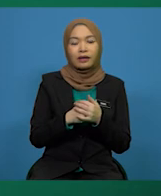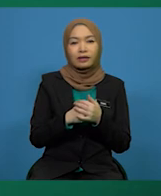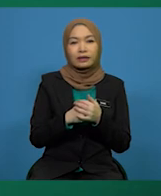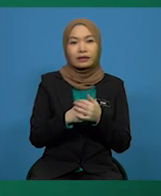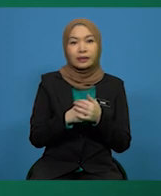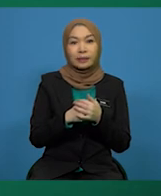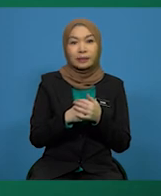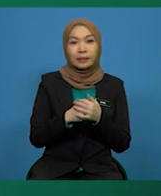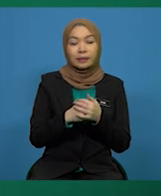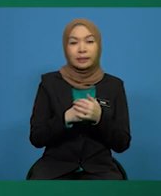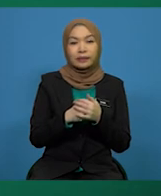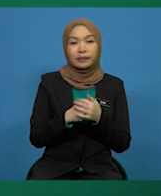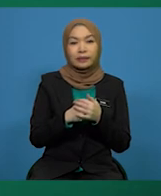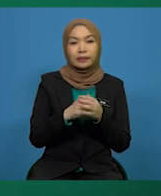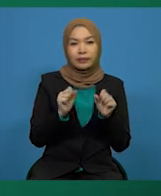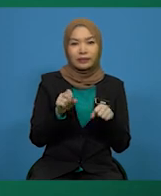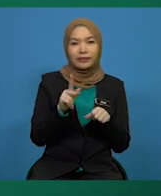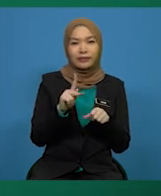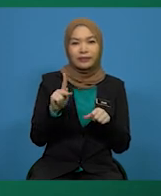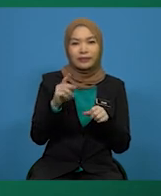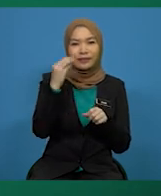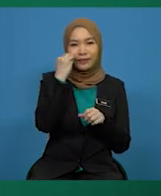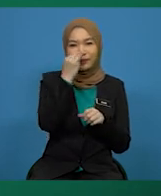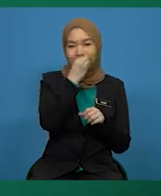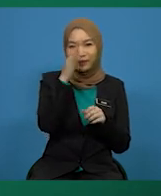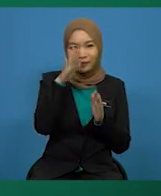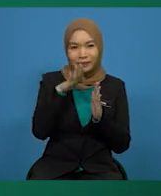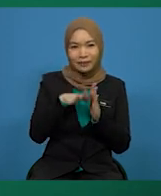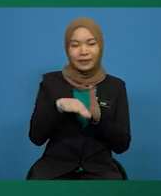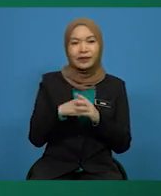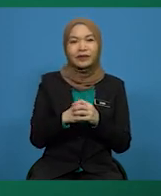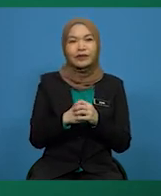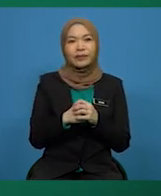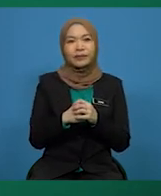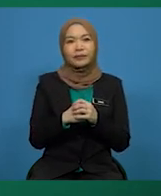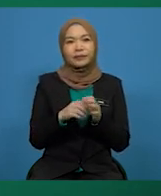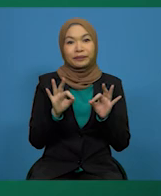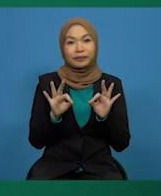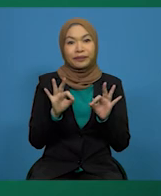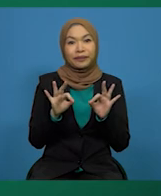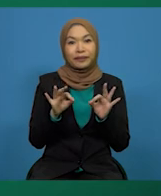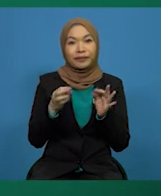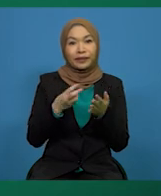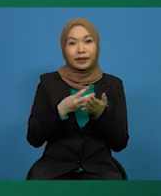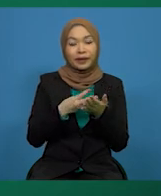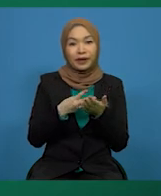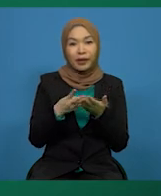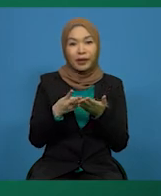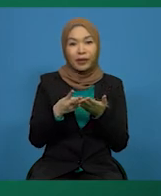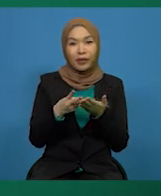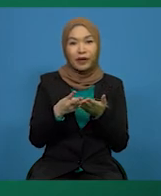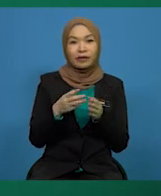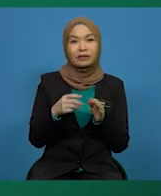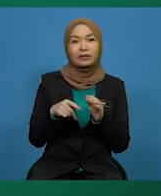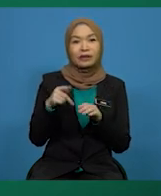bunga akan menurun. Tetapi apabila berlaku penambahan penawaran wang semasa keluk MD berada pada